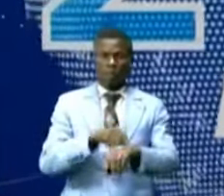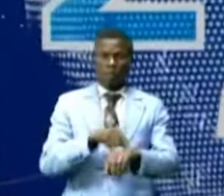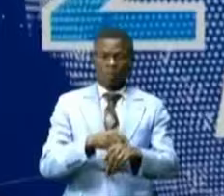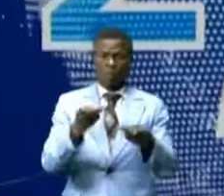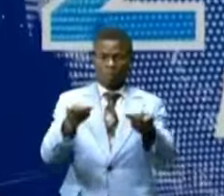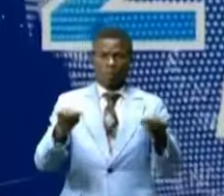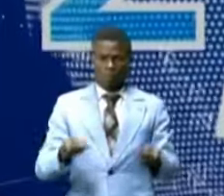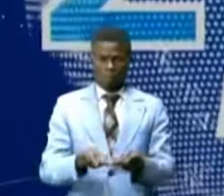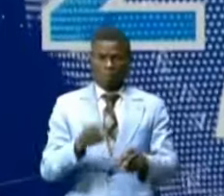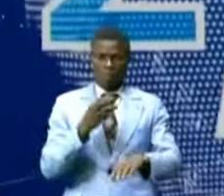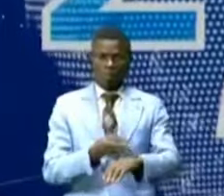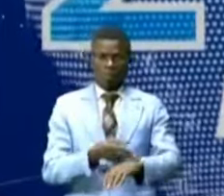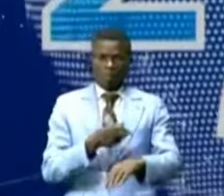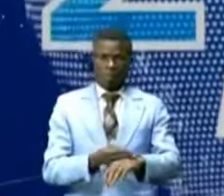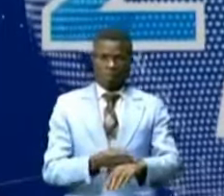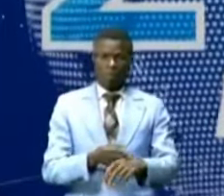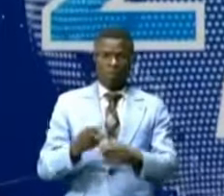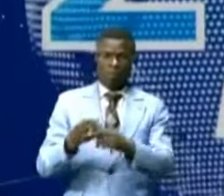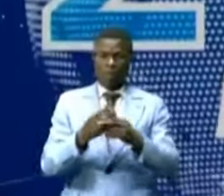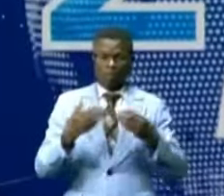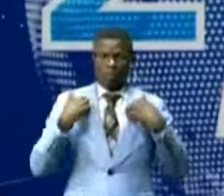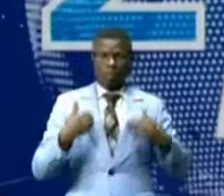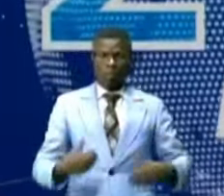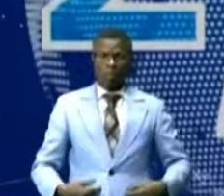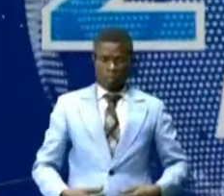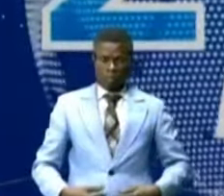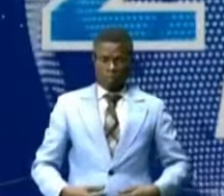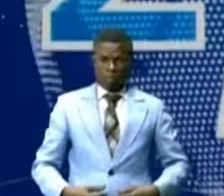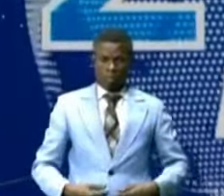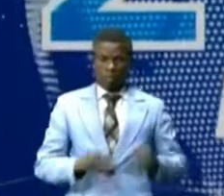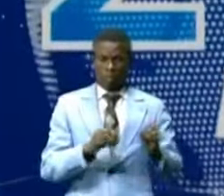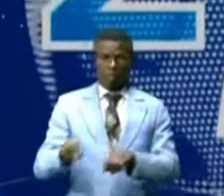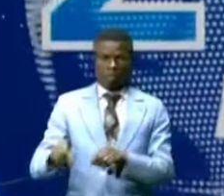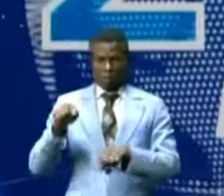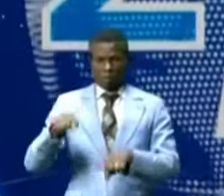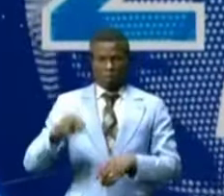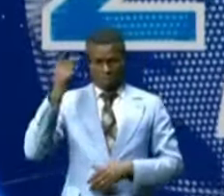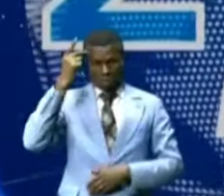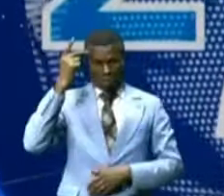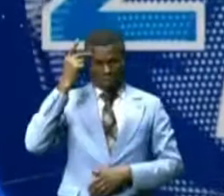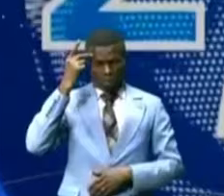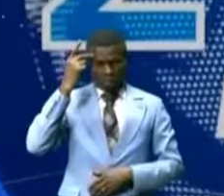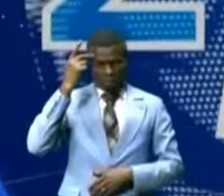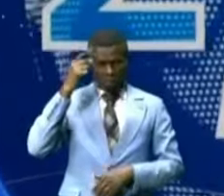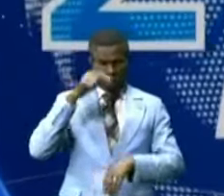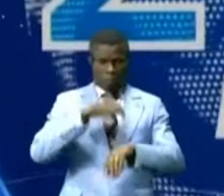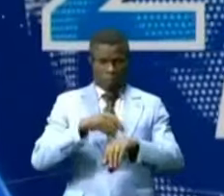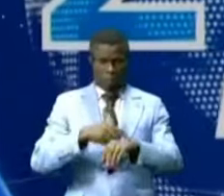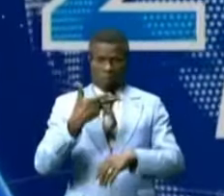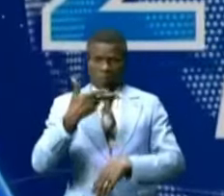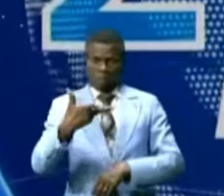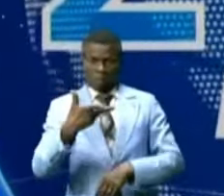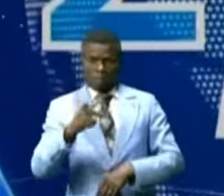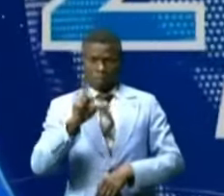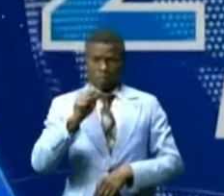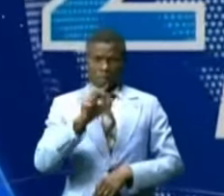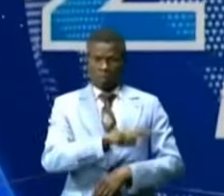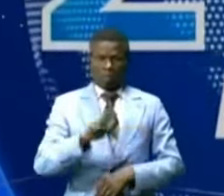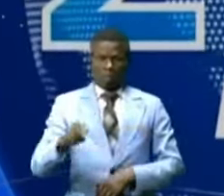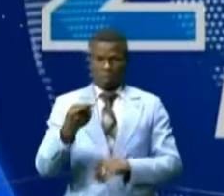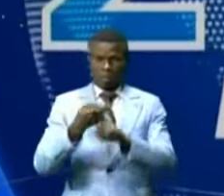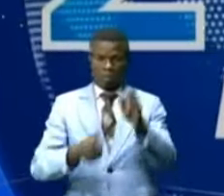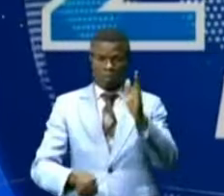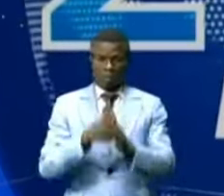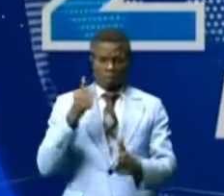lieu et heure. Le contrôle physique se tiendra à Kinshasa du mercredi 22 novembre